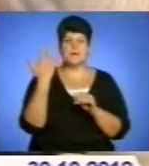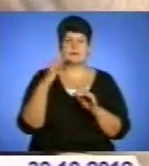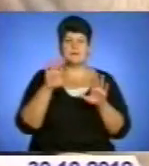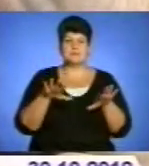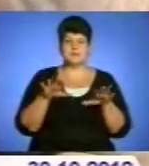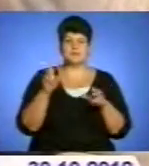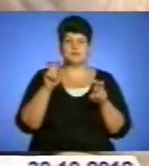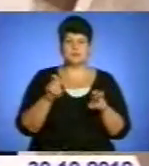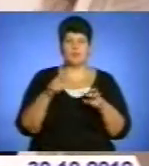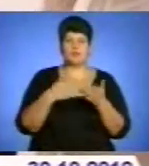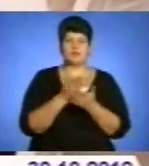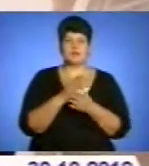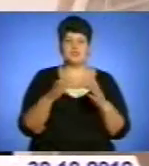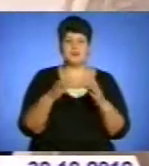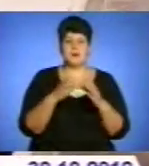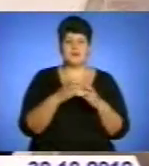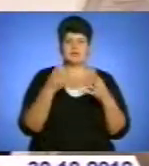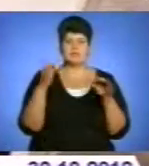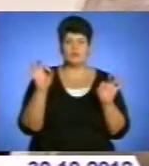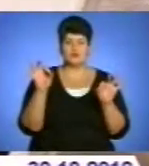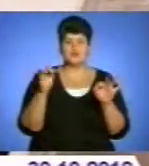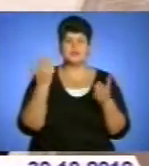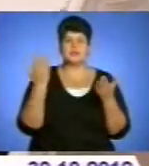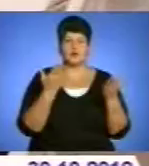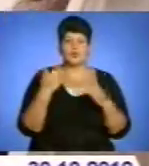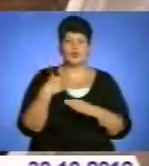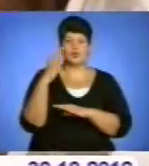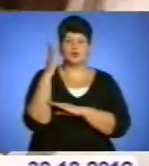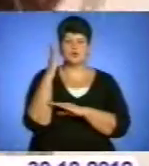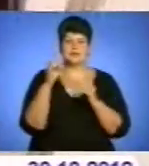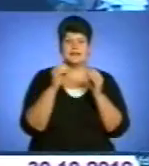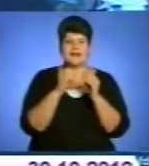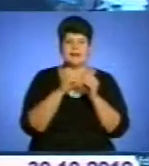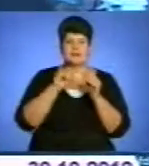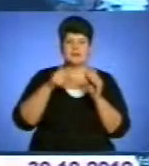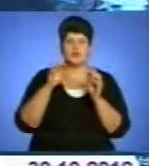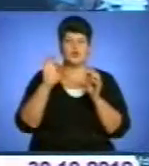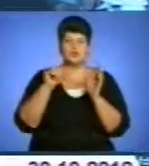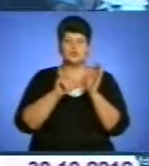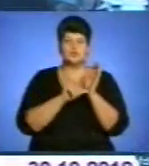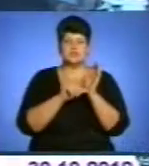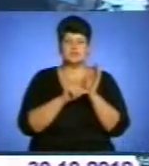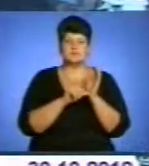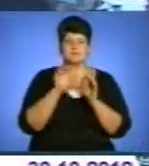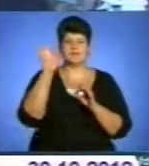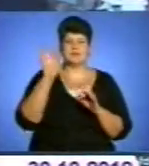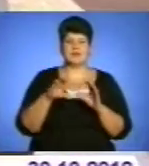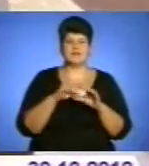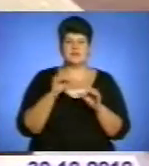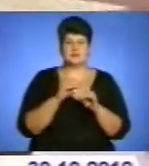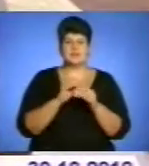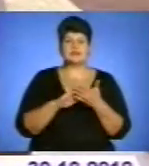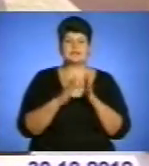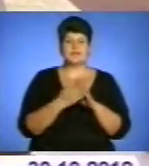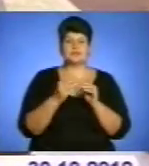політична партія «Всеукраїнське об'єднання «Свобода», за яку голосували 10,06% виборців. Станом на 17